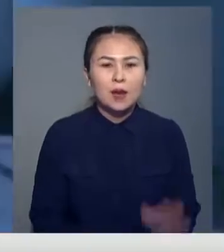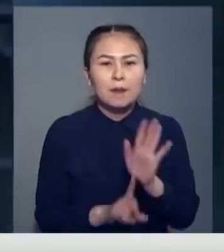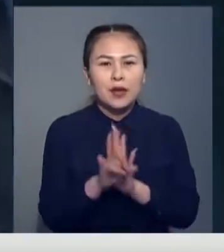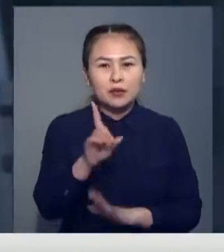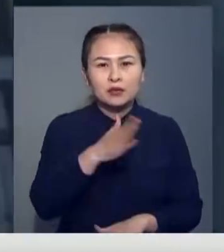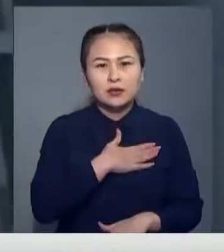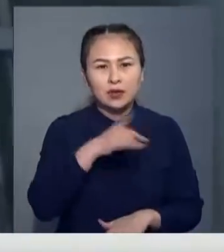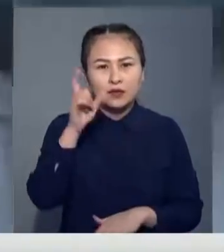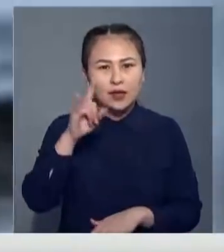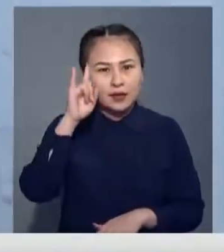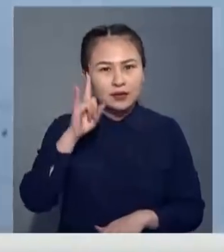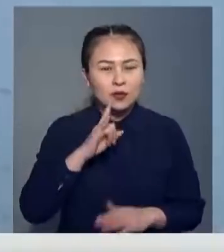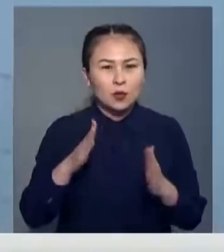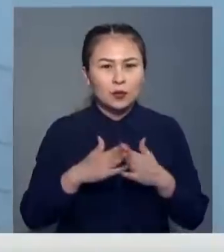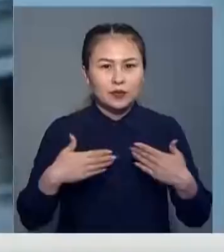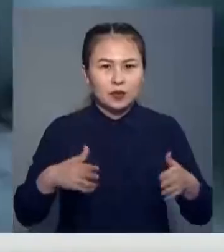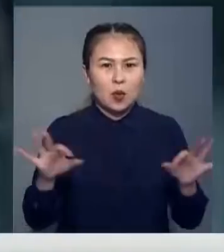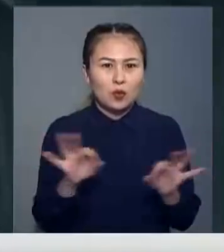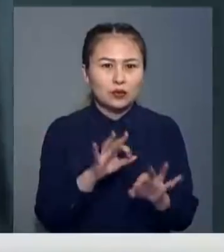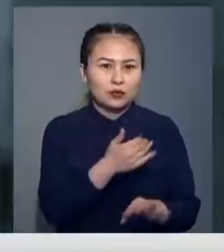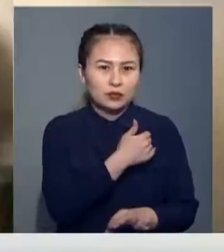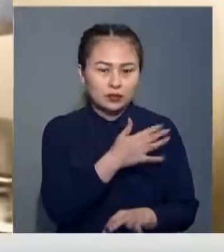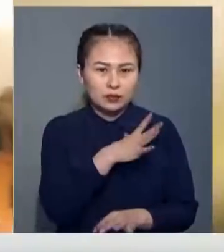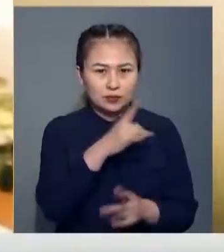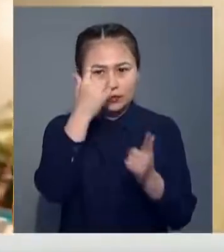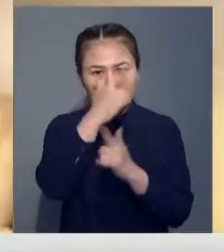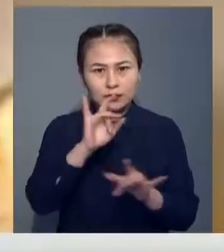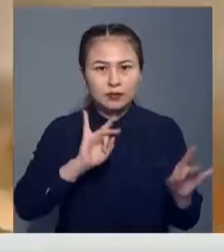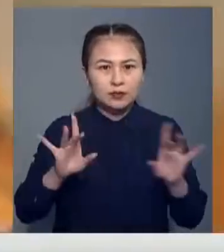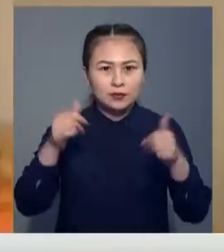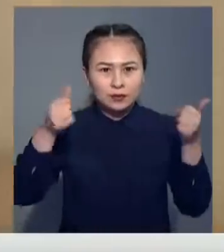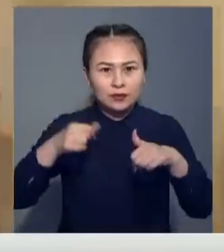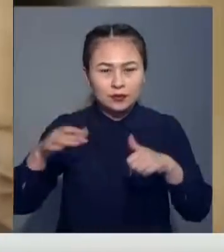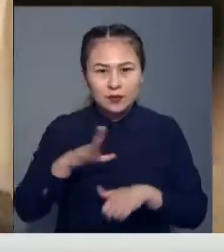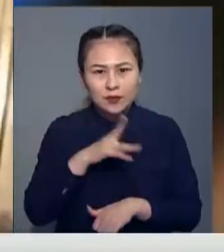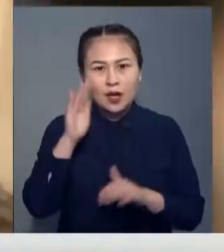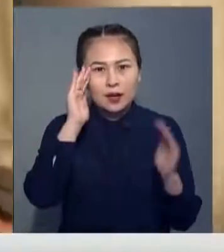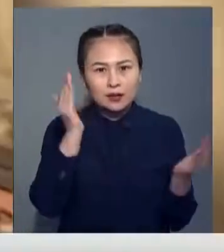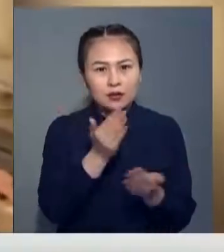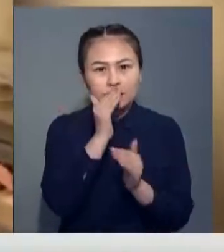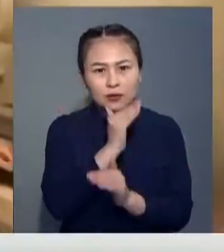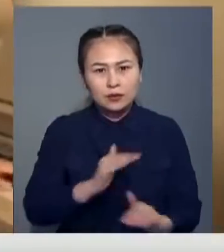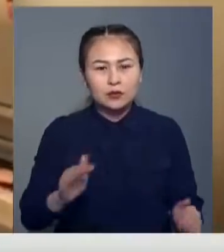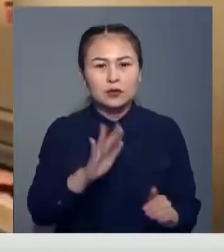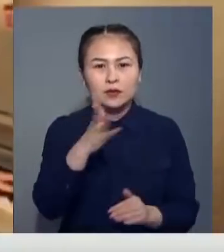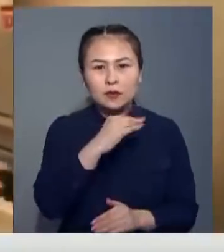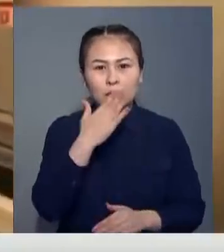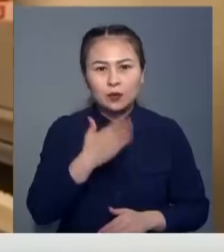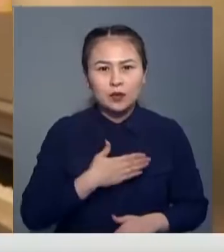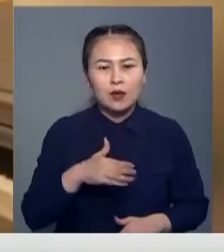Бастапқыда жерлесіміз тұрғын үйдің кіреберісіне концерт қойғысы келетінін айтып, жарнама іліп қойған екен. Карантин кезінде тыныштықты жақсы